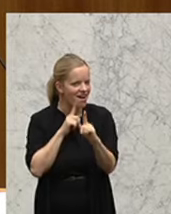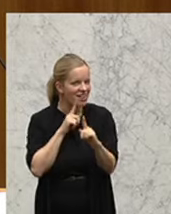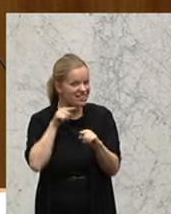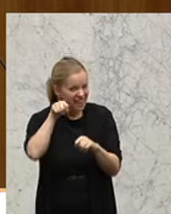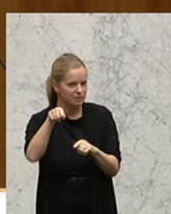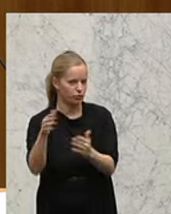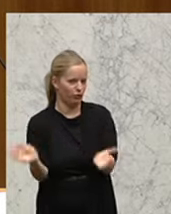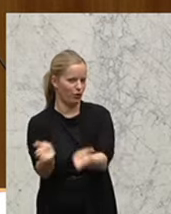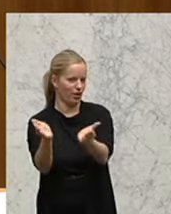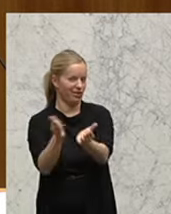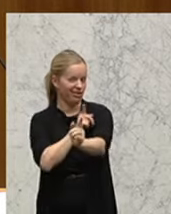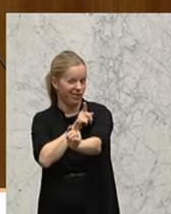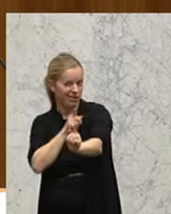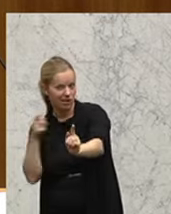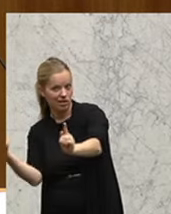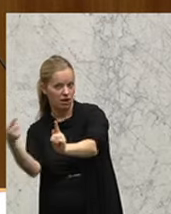gefördert.